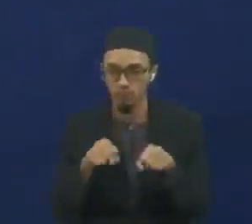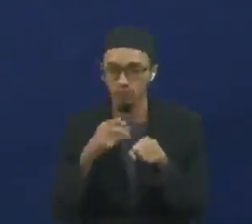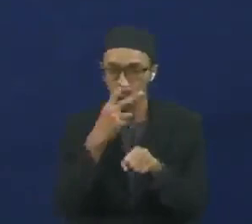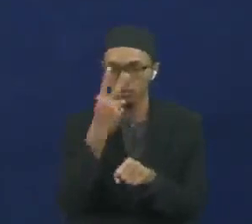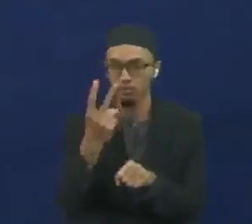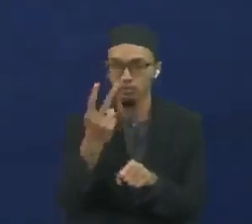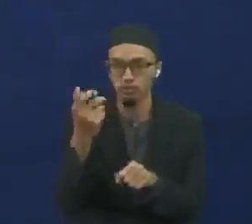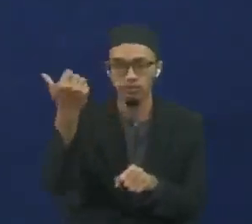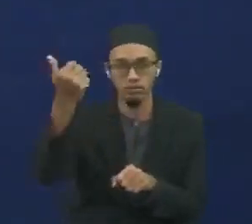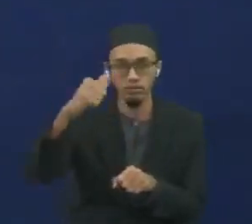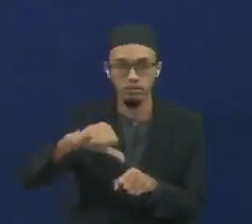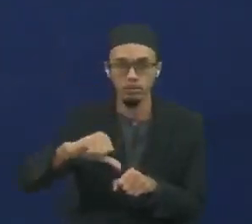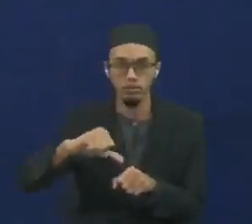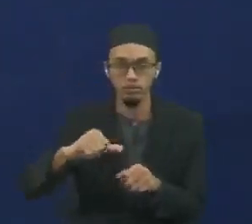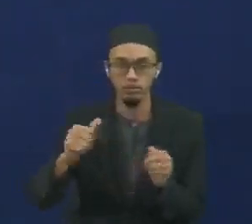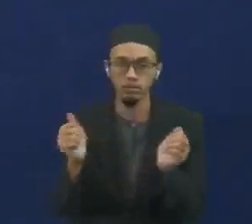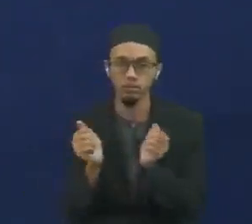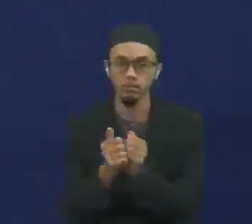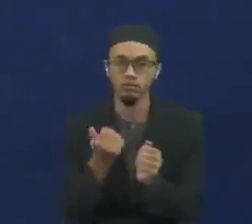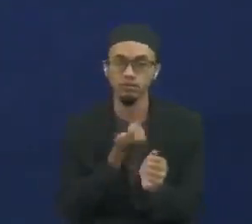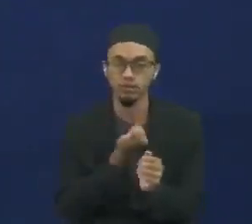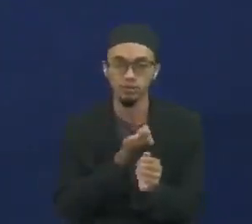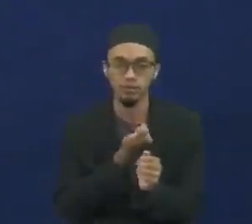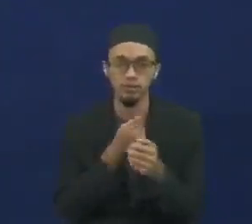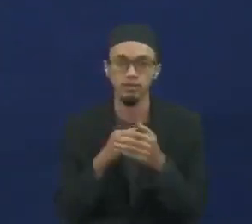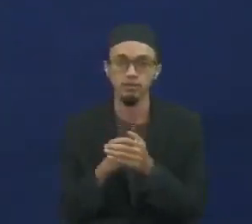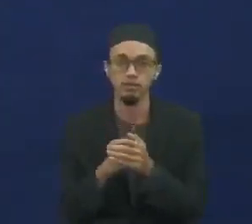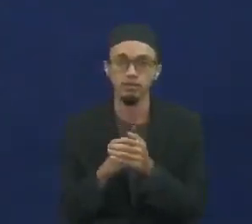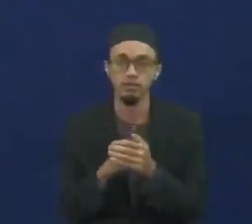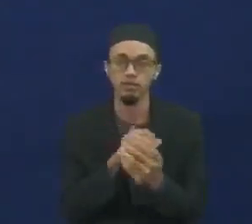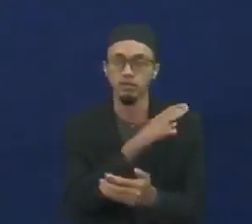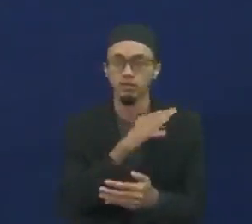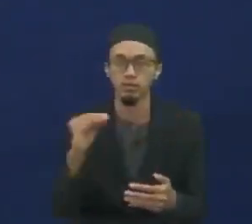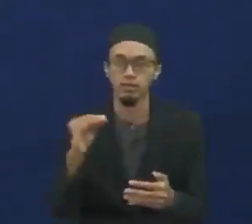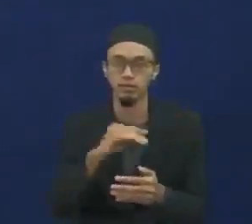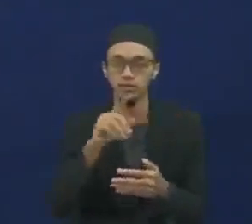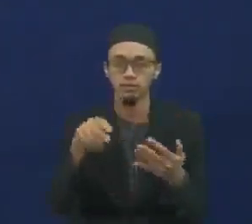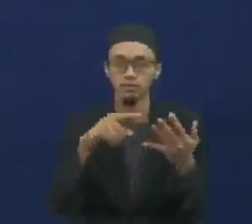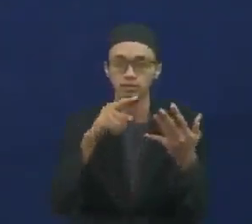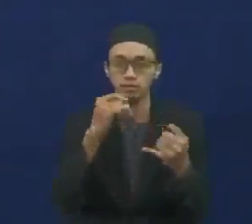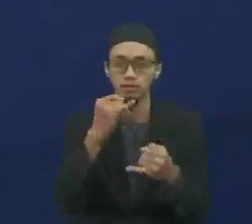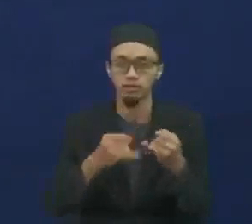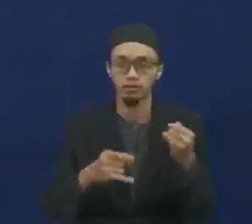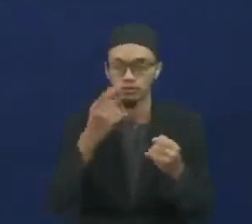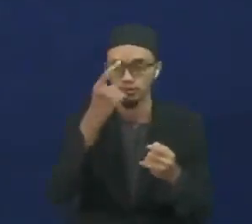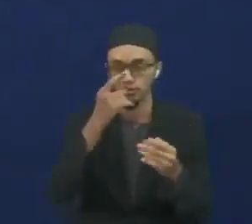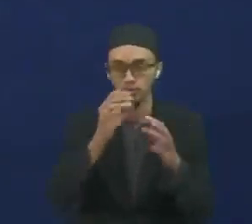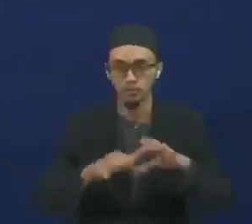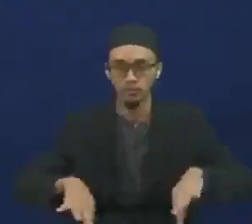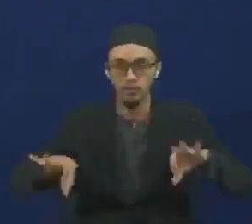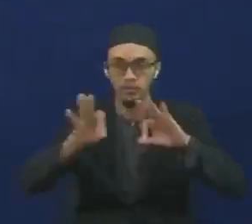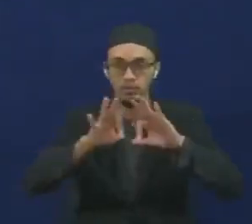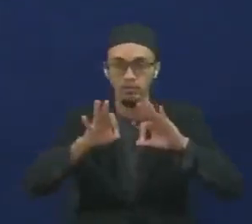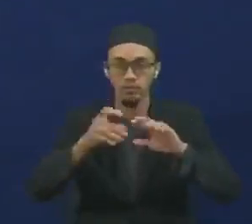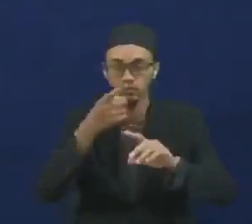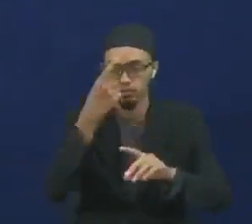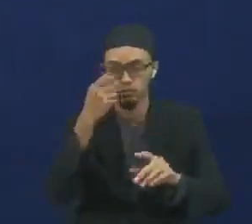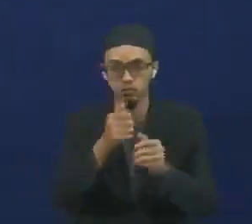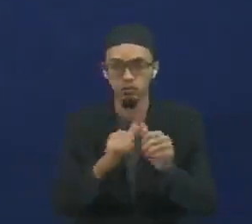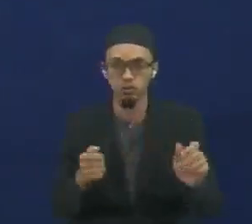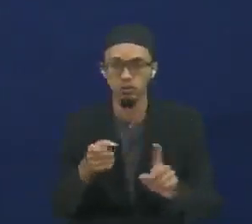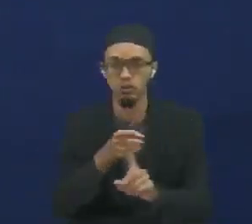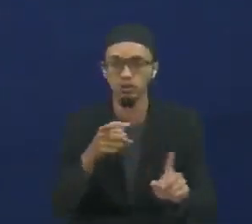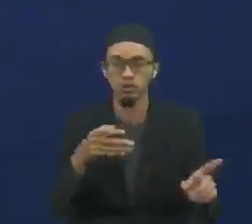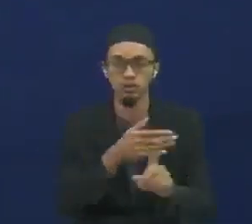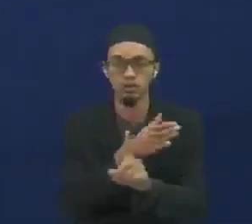terjerumus dalam khurafat. Dan yang paling penting sekali untuk kita jauh daripada khurafat, buangkan sifat at-ta'assub dan